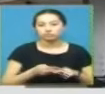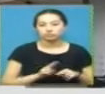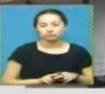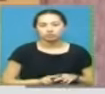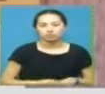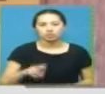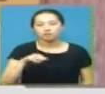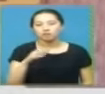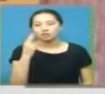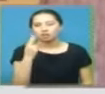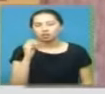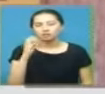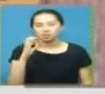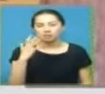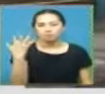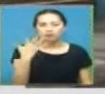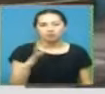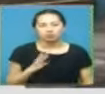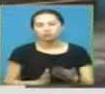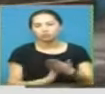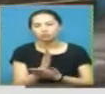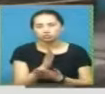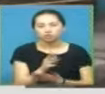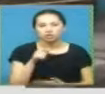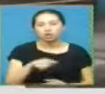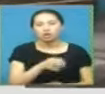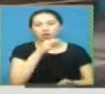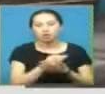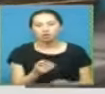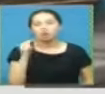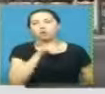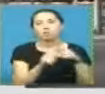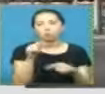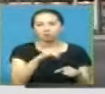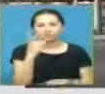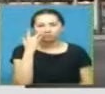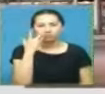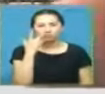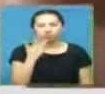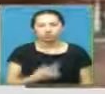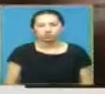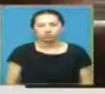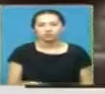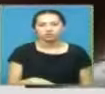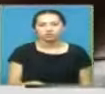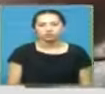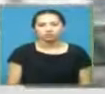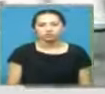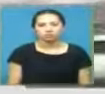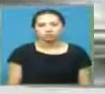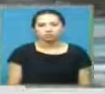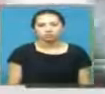ТЭЦ 5-ке жол тарттық. Сен салар да мен салар. Жауаптылар бір-біріне сілтейді. Бұны бұндай қып айтпайды қарындасыңдар ғой.